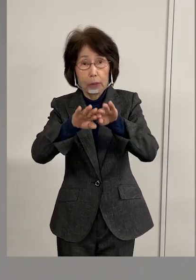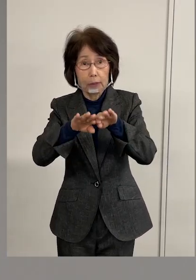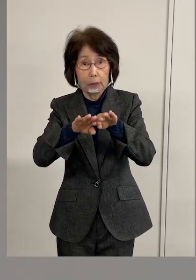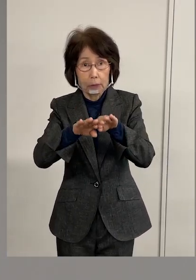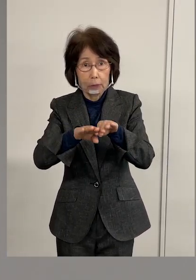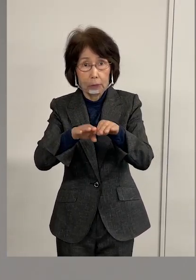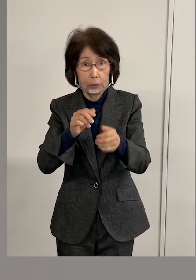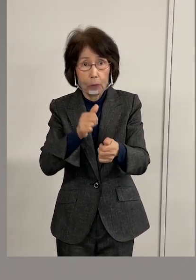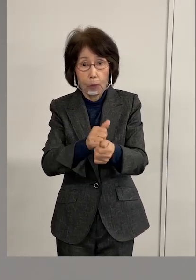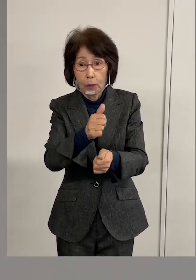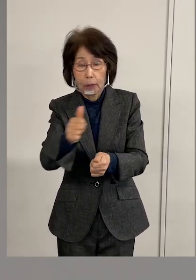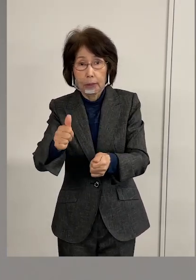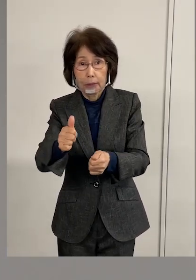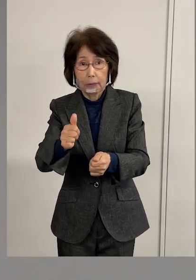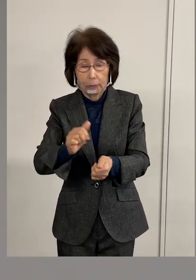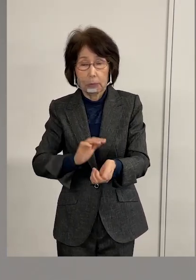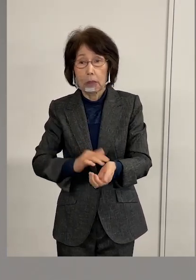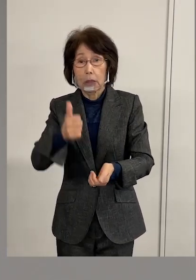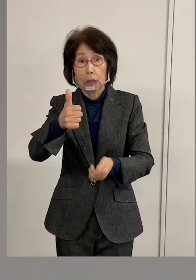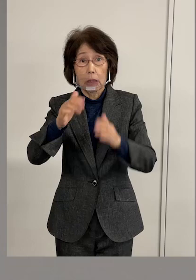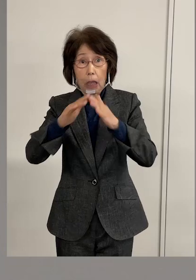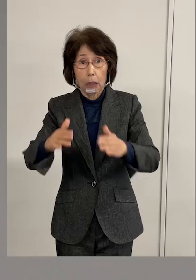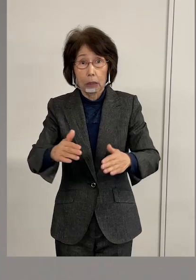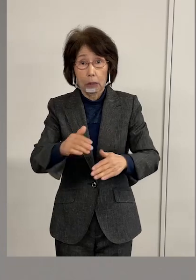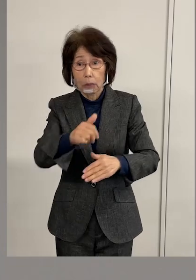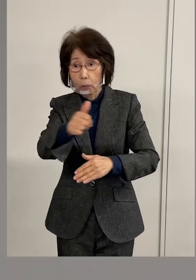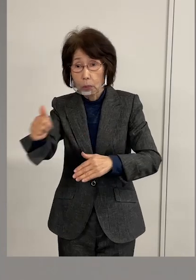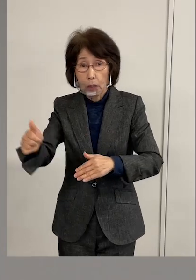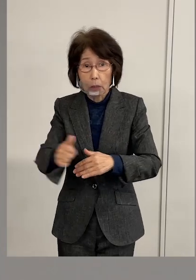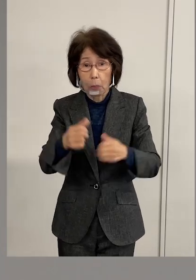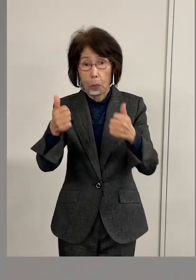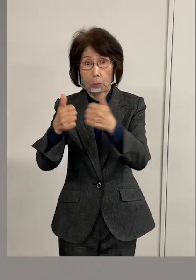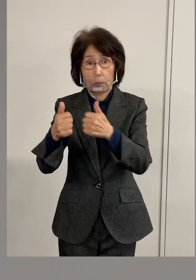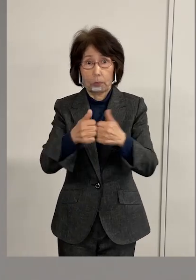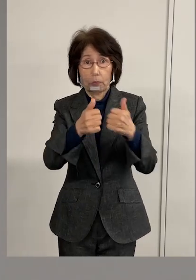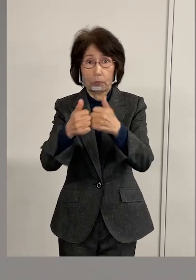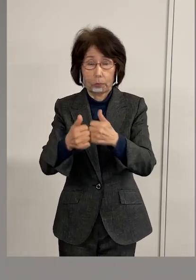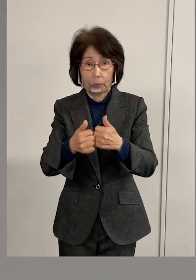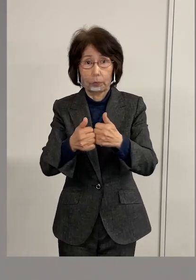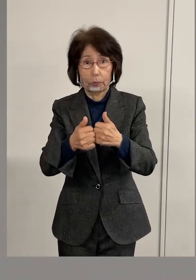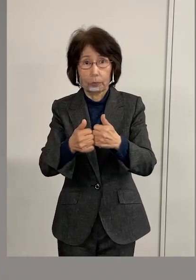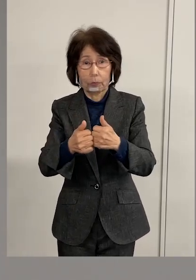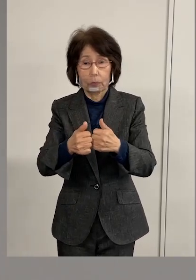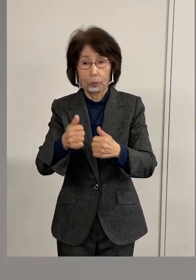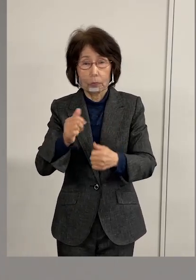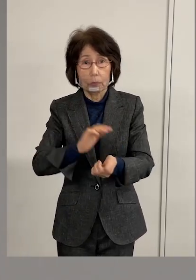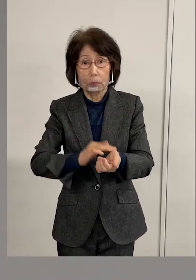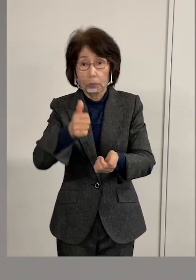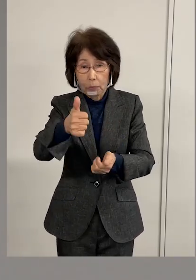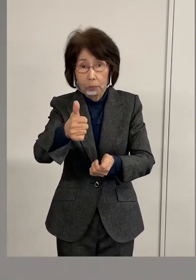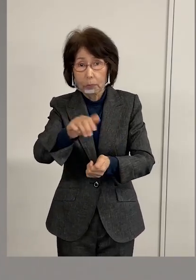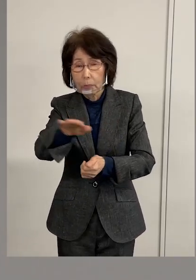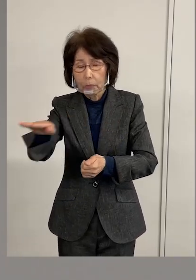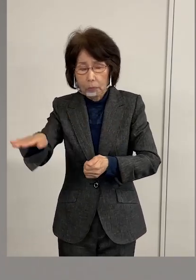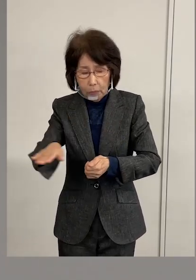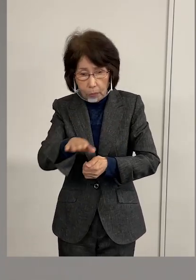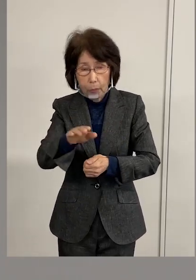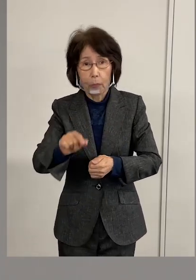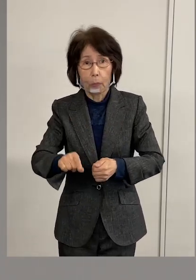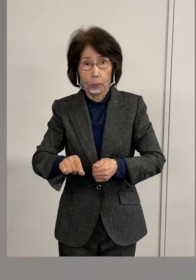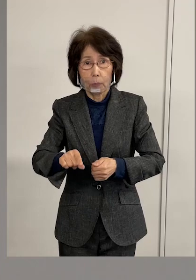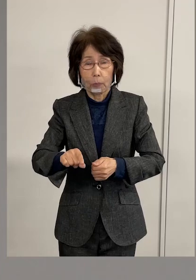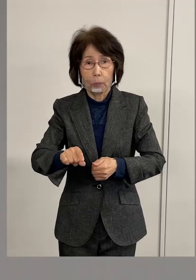生方、医師会の先生方とも話しますが、やはり医師会の先生方も変わることで市民の方